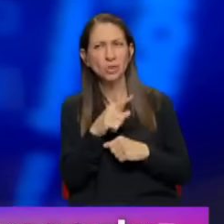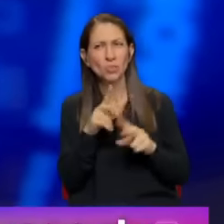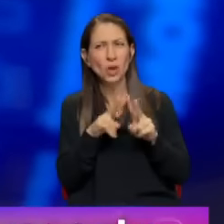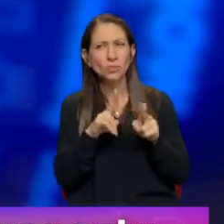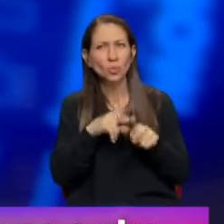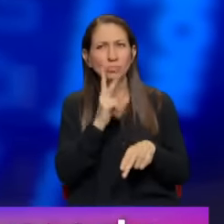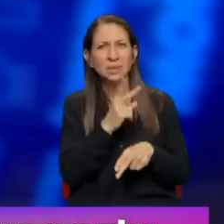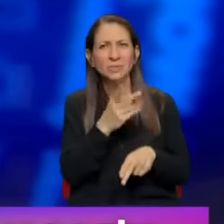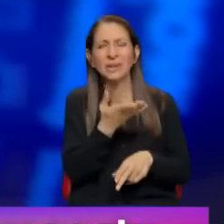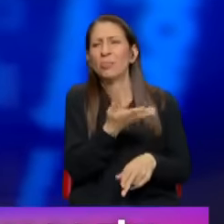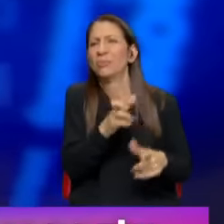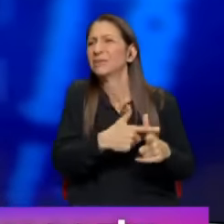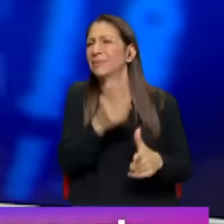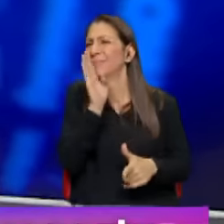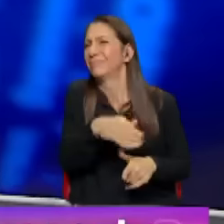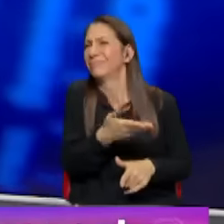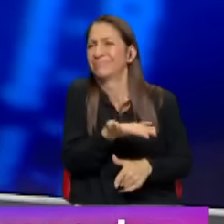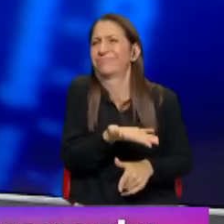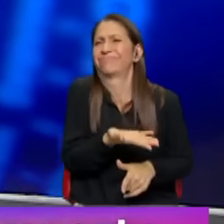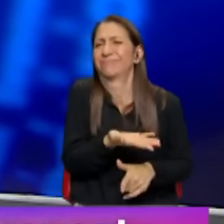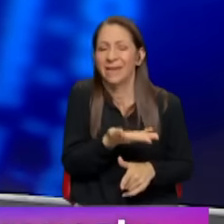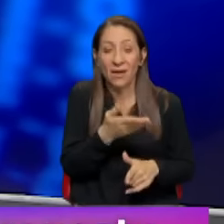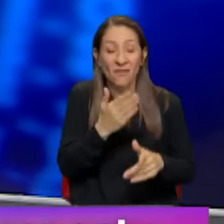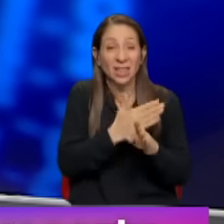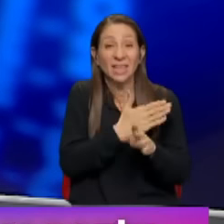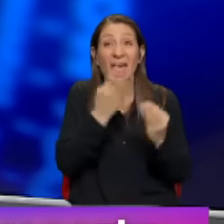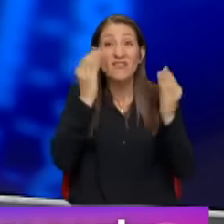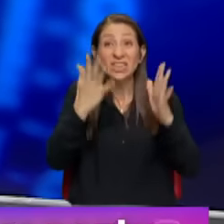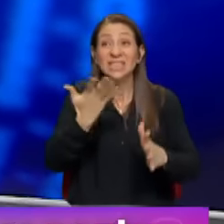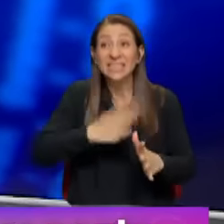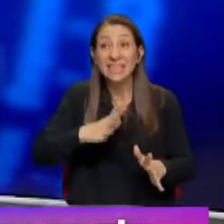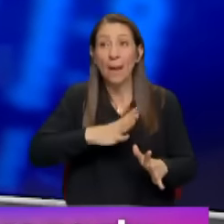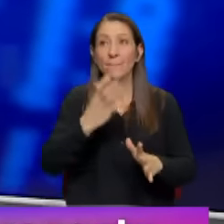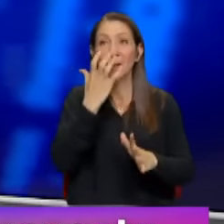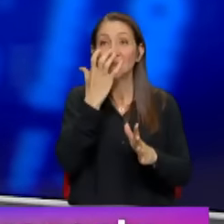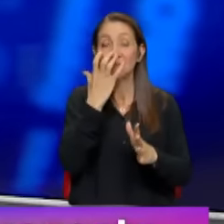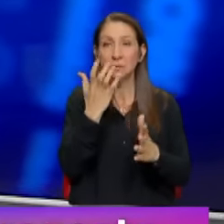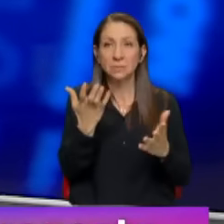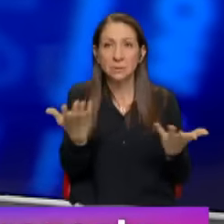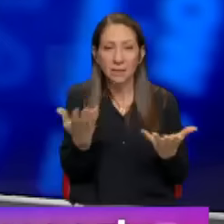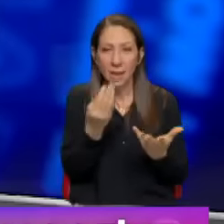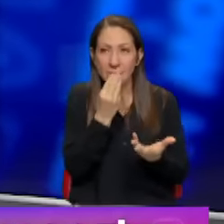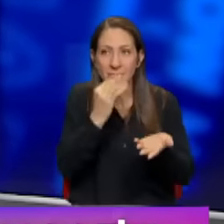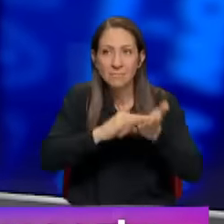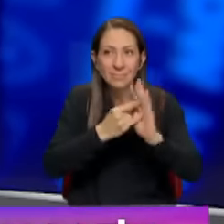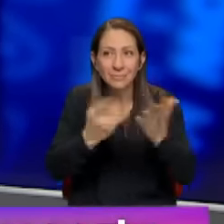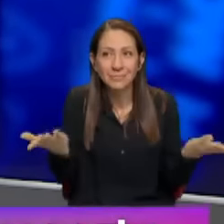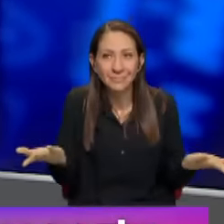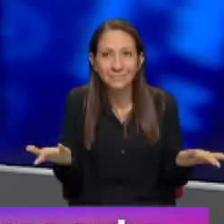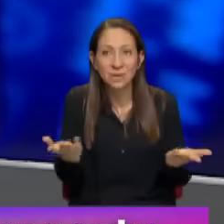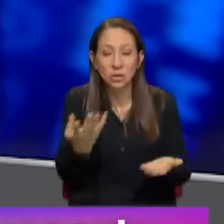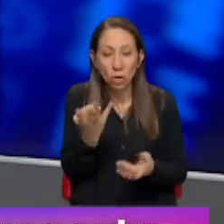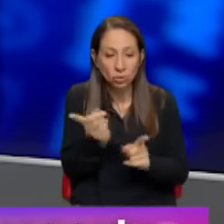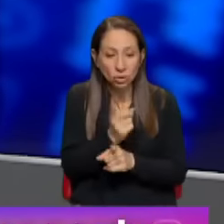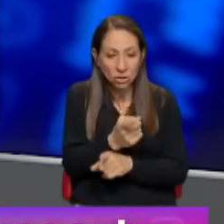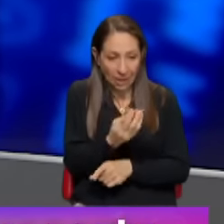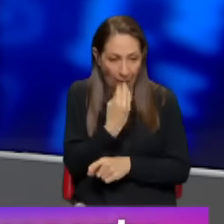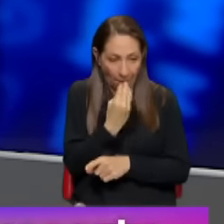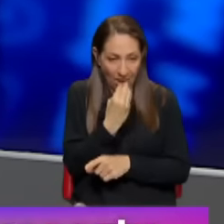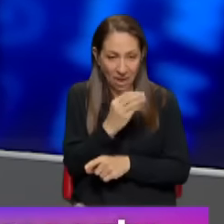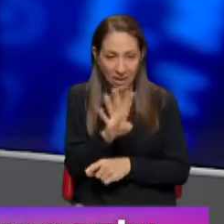Kurum tarafından. Ya bunlar proje mi demişti. Vatandaşın en büyük isteği, beklentisi zaten geçim. Ve işte 4 çeşit